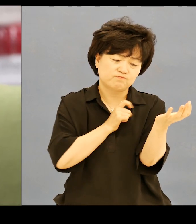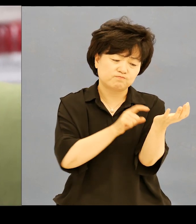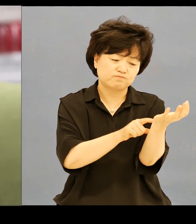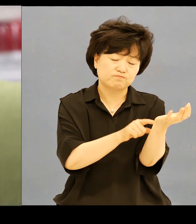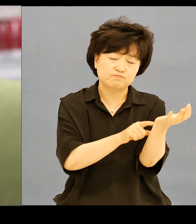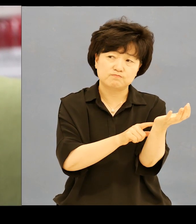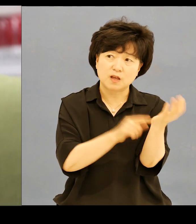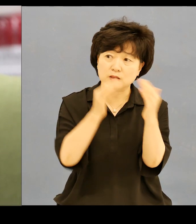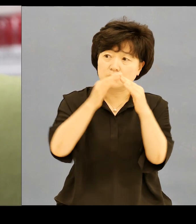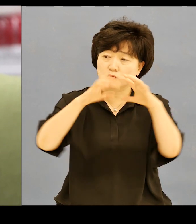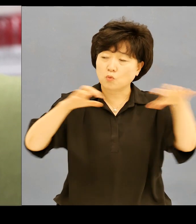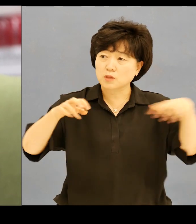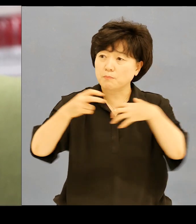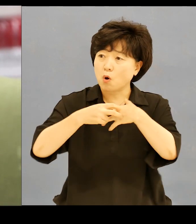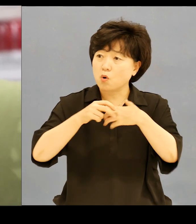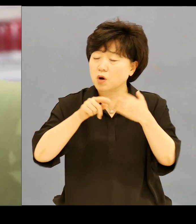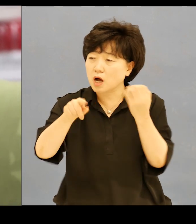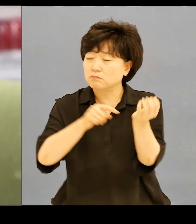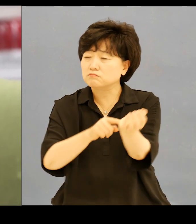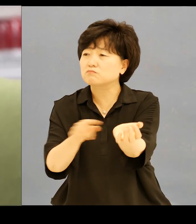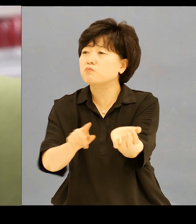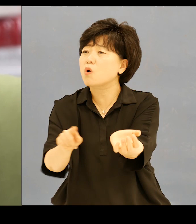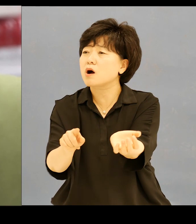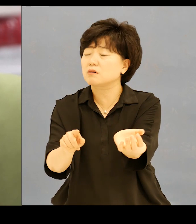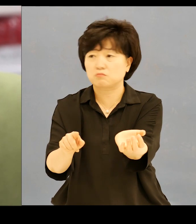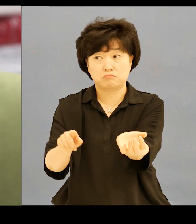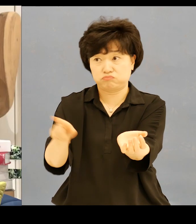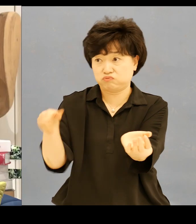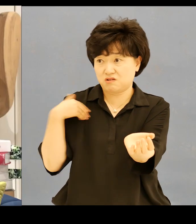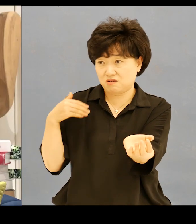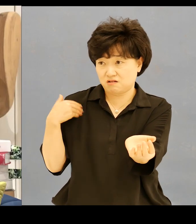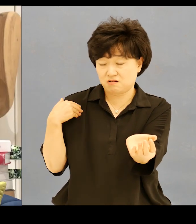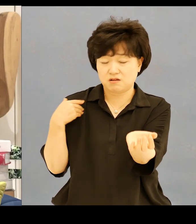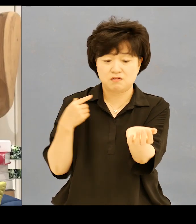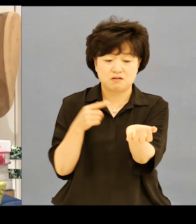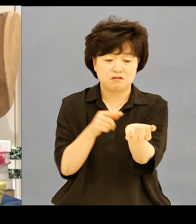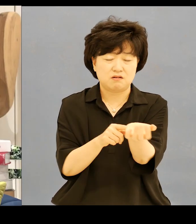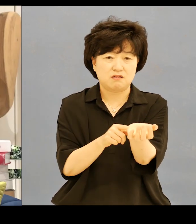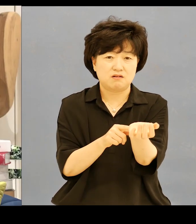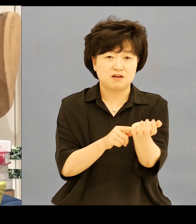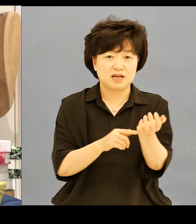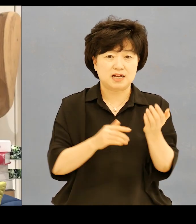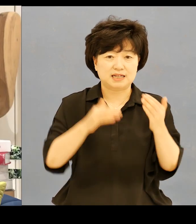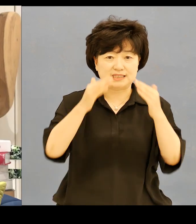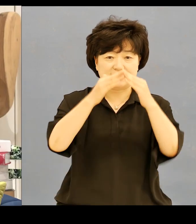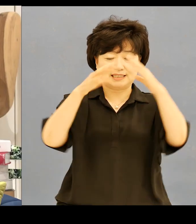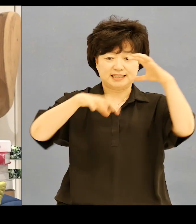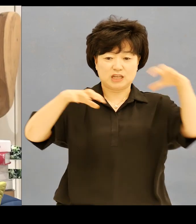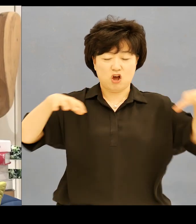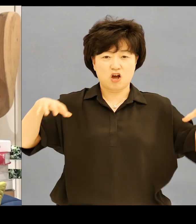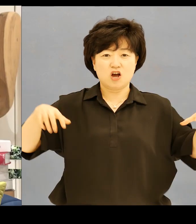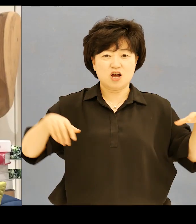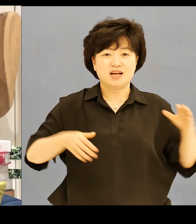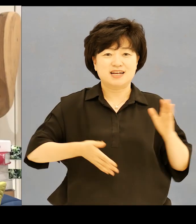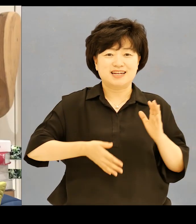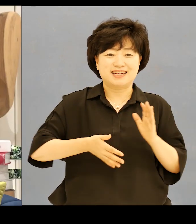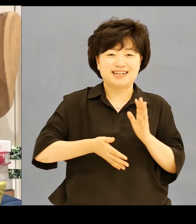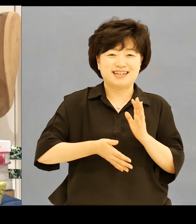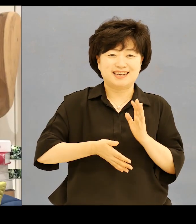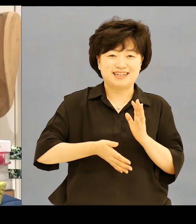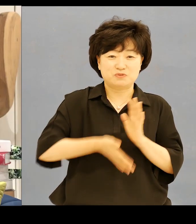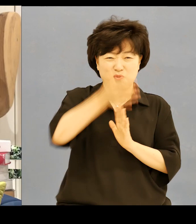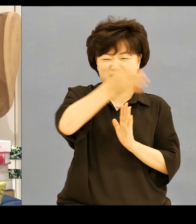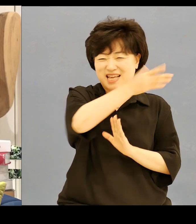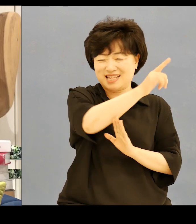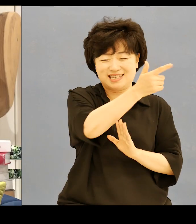동네 병원에 갔는데 네. 모르겠다고 병원에서 네. 하셔서 그래도 나름 이제 제가 사는 지역에서 제가 엄청 시골에